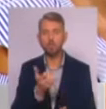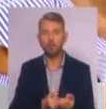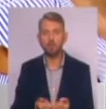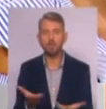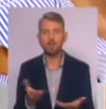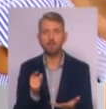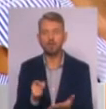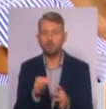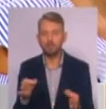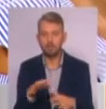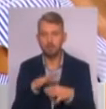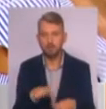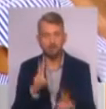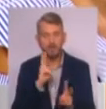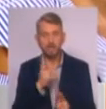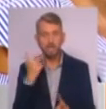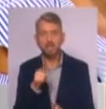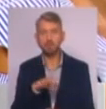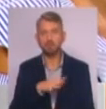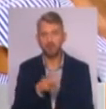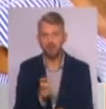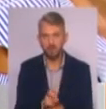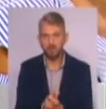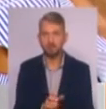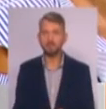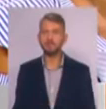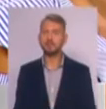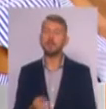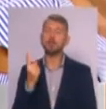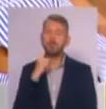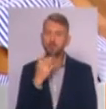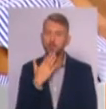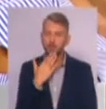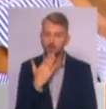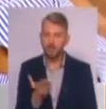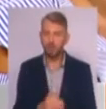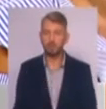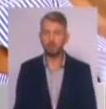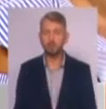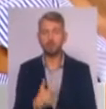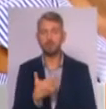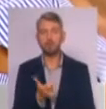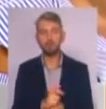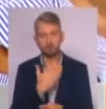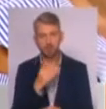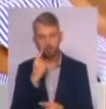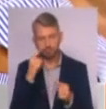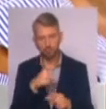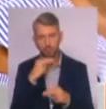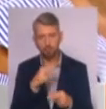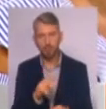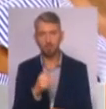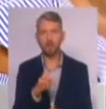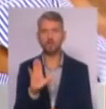не бывает, неизвестно, когда вы бываете. Так, почули, почули, дякуємо. Я вам дуже дякую, що ви акцентуєте увагу, що саме